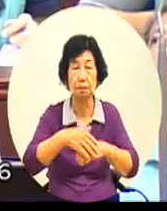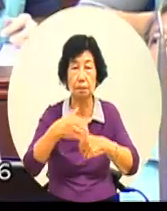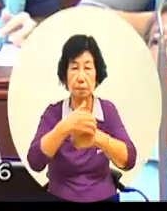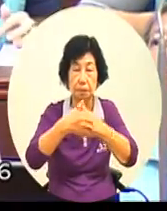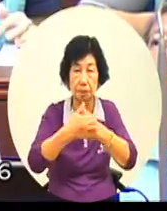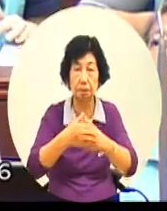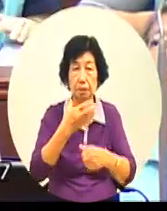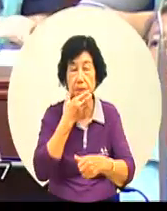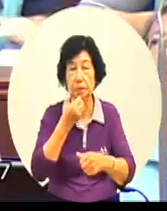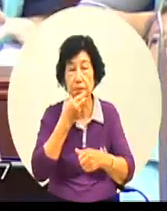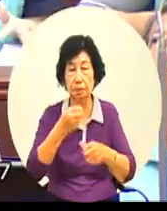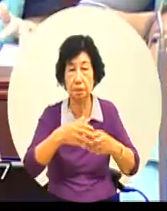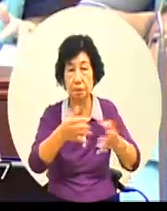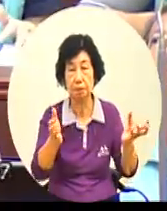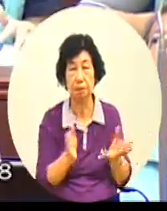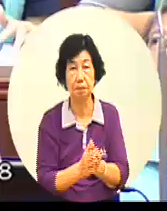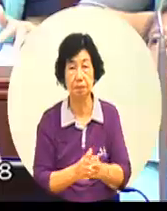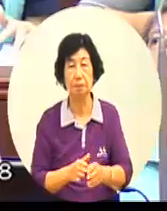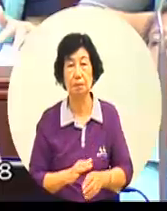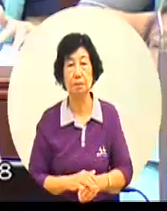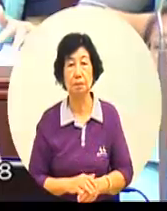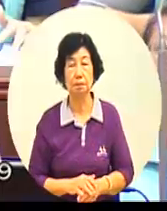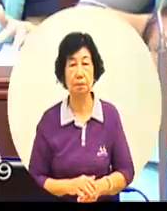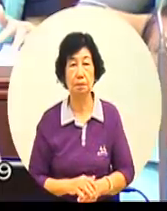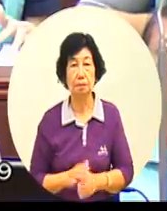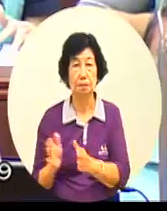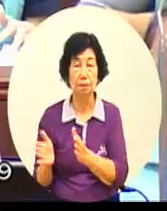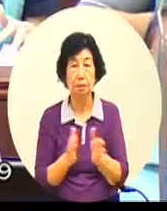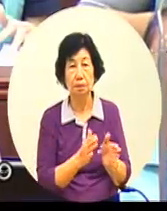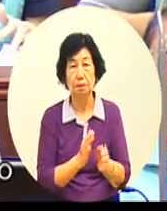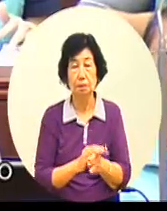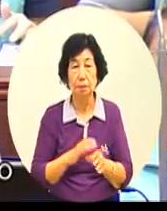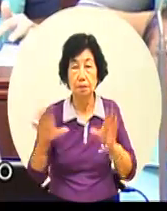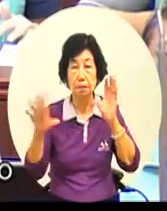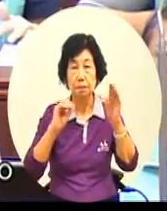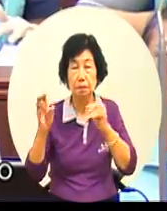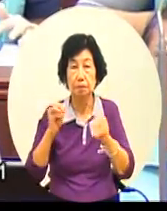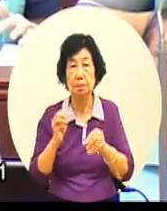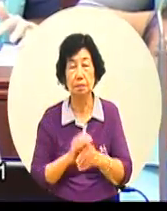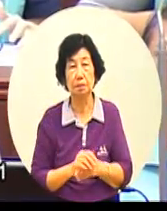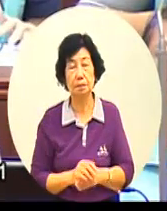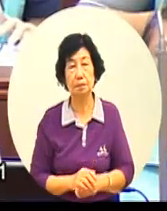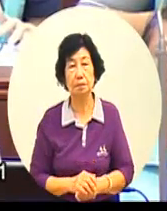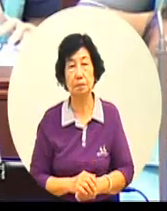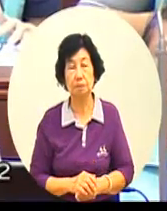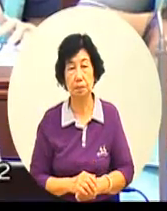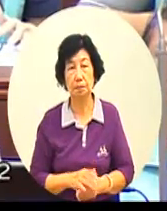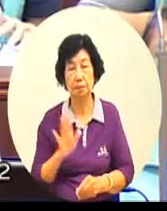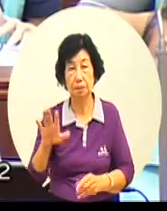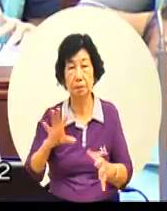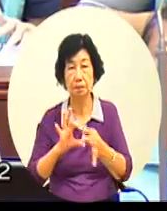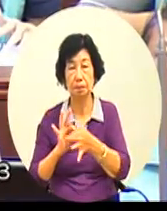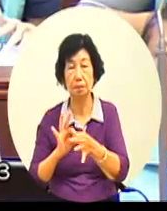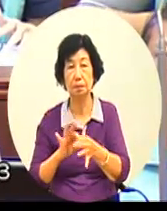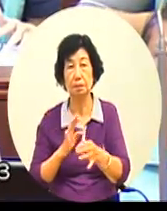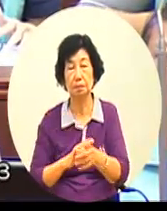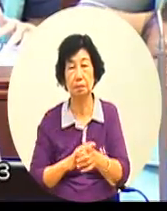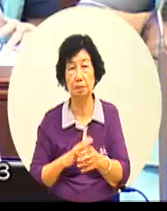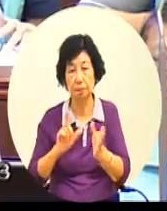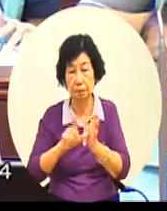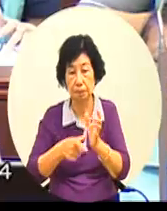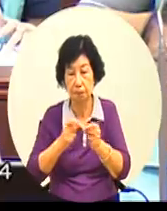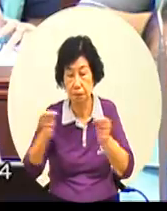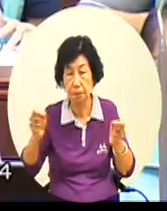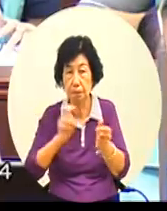有更多的一个额外的一个资料哈，更多的一些相关长照的服